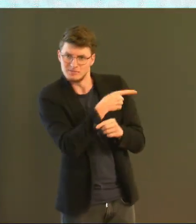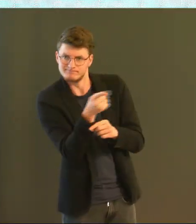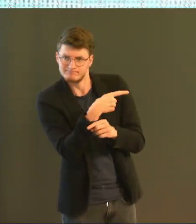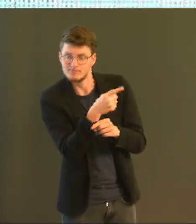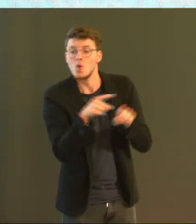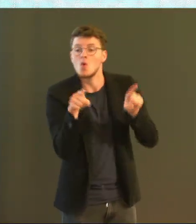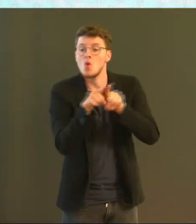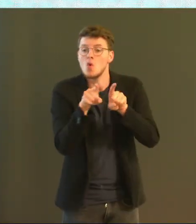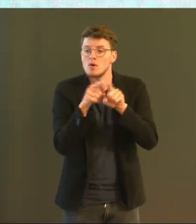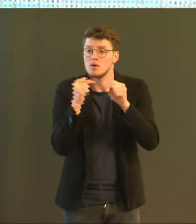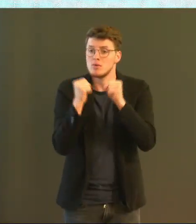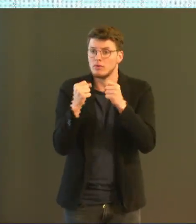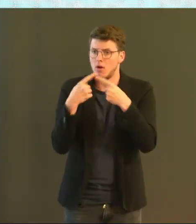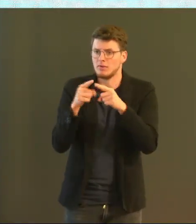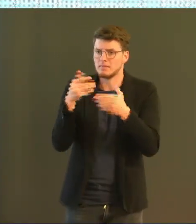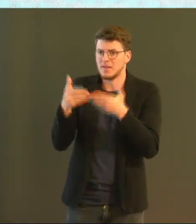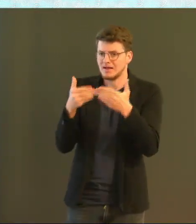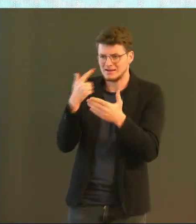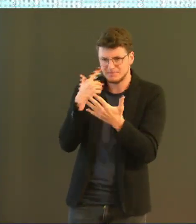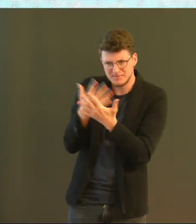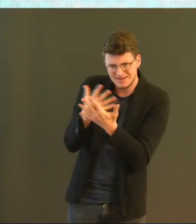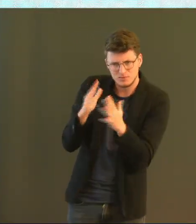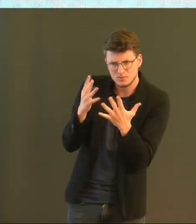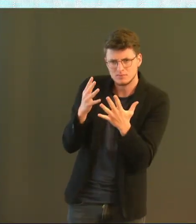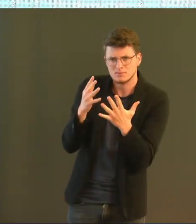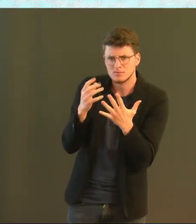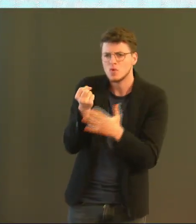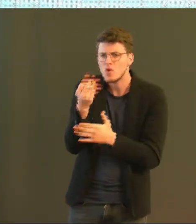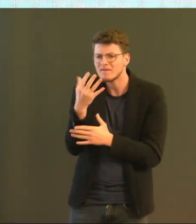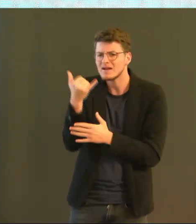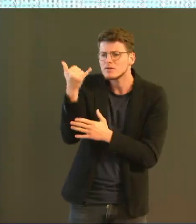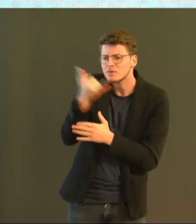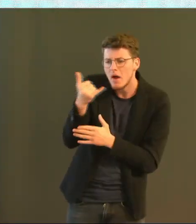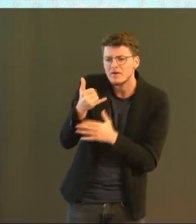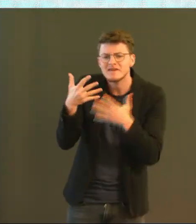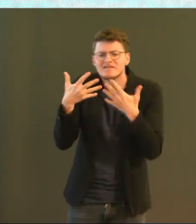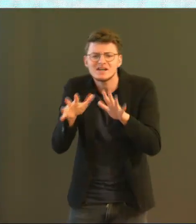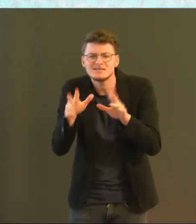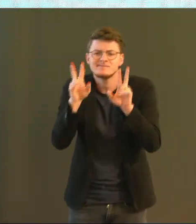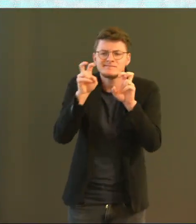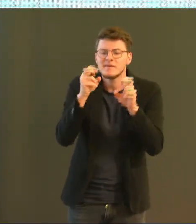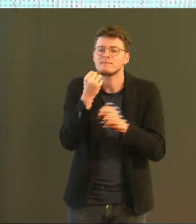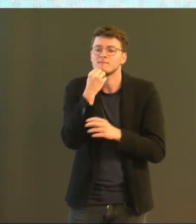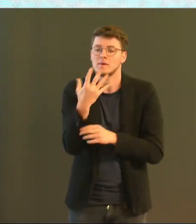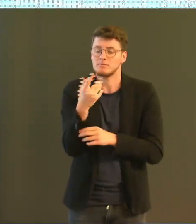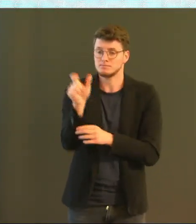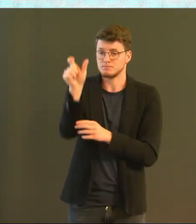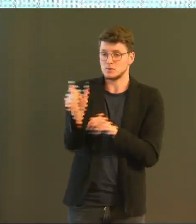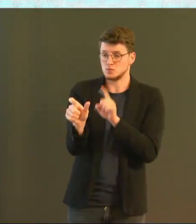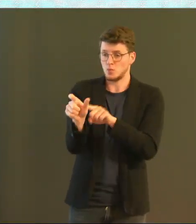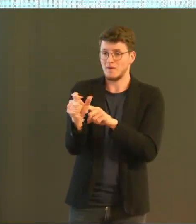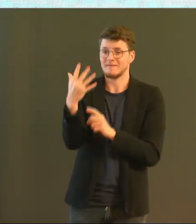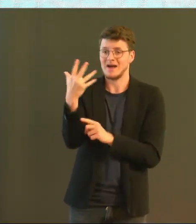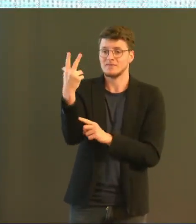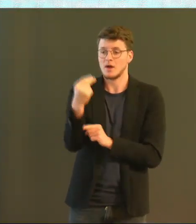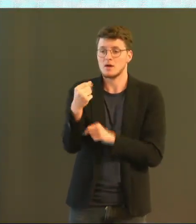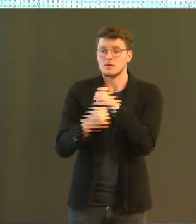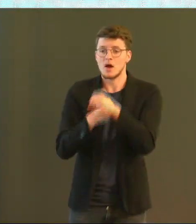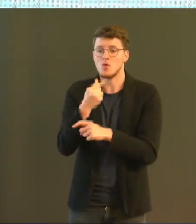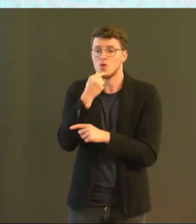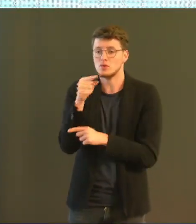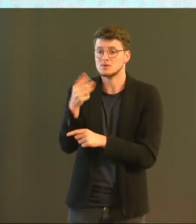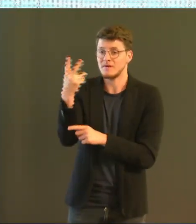les livres du monde forme faire une tarte externe inpact aux